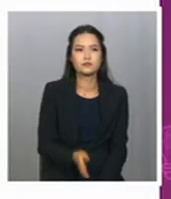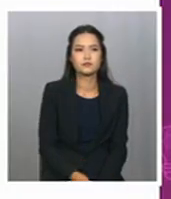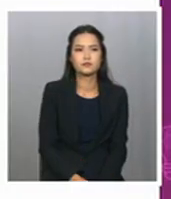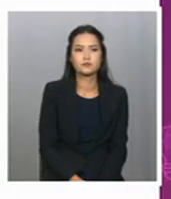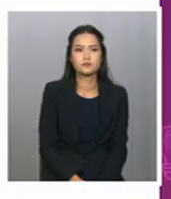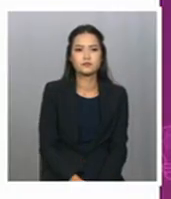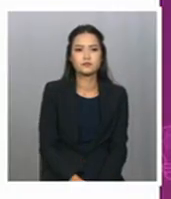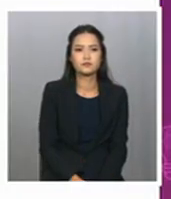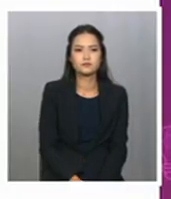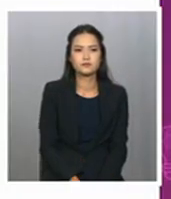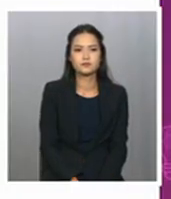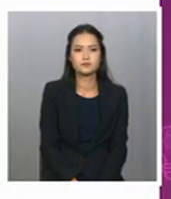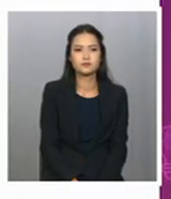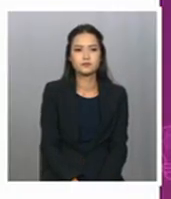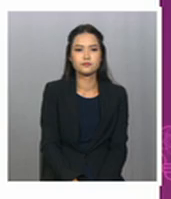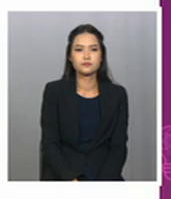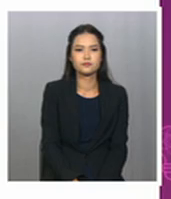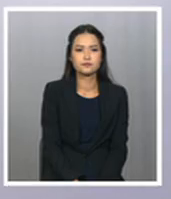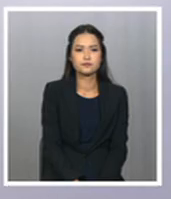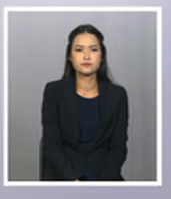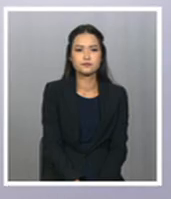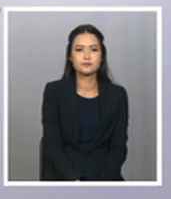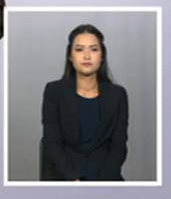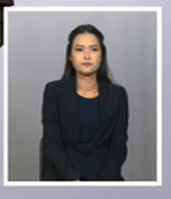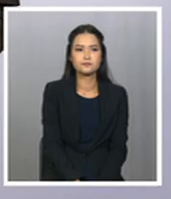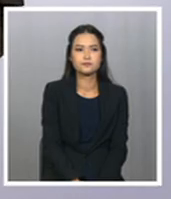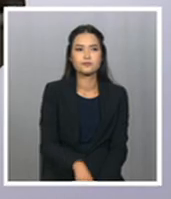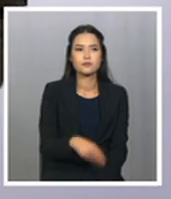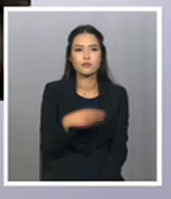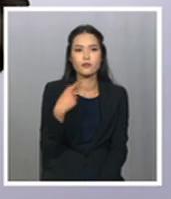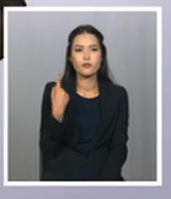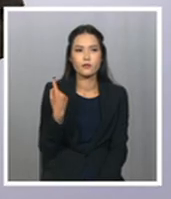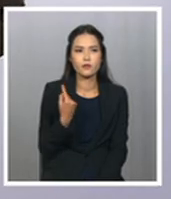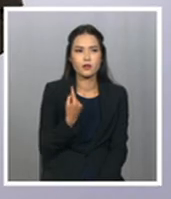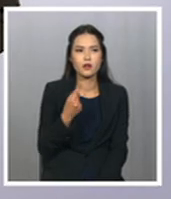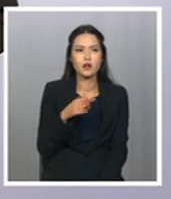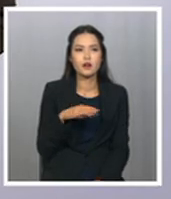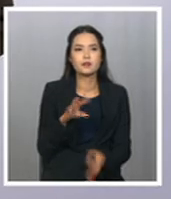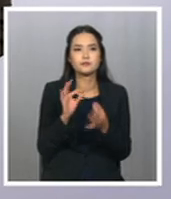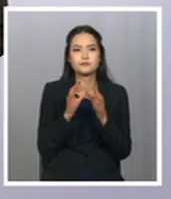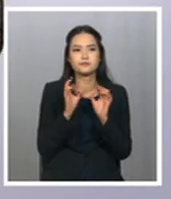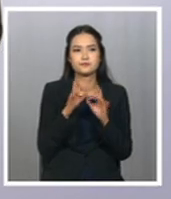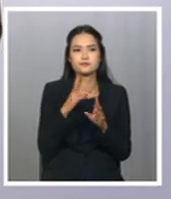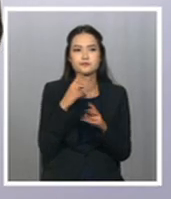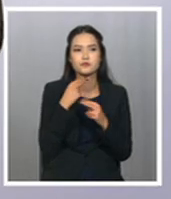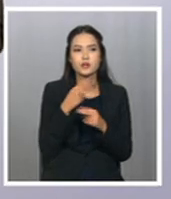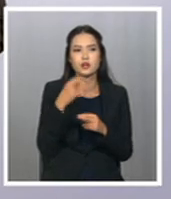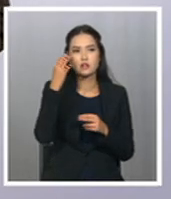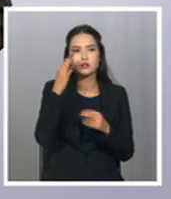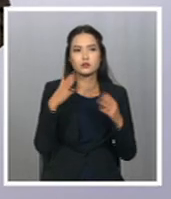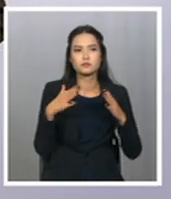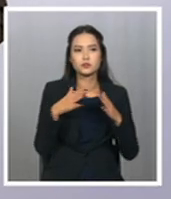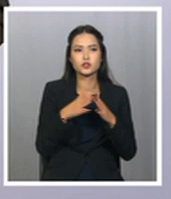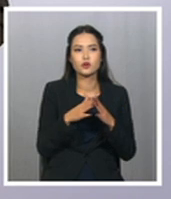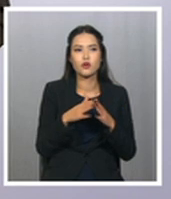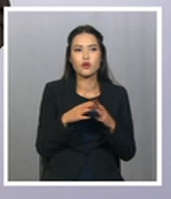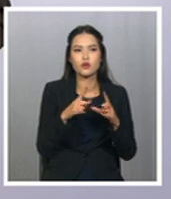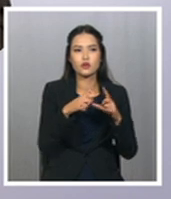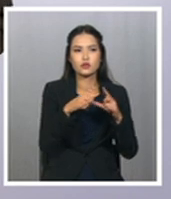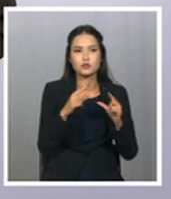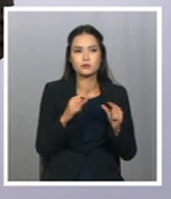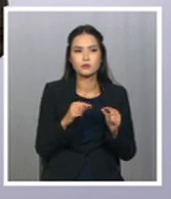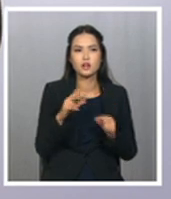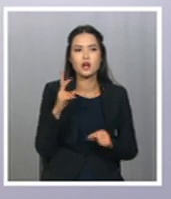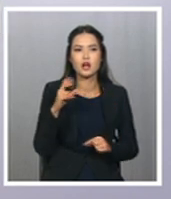қолдануды үйренесіз. Алмен анықтамаға тоқталып кетейік. Тік бұрышты, үш